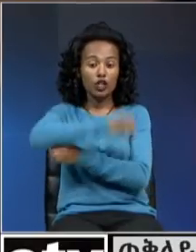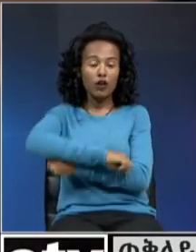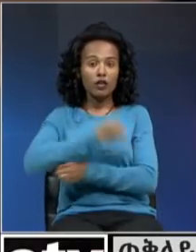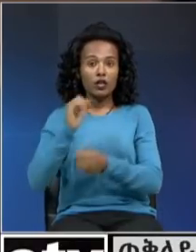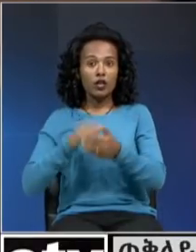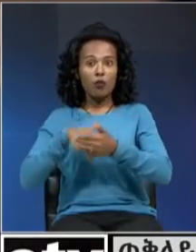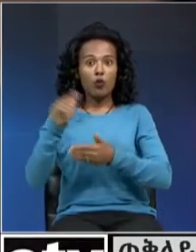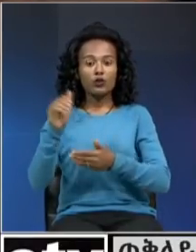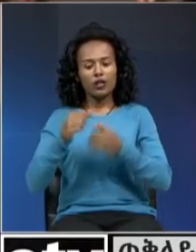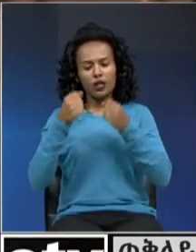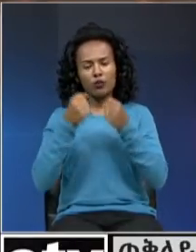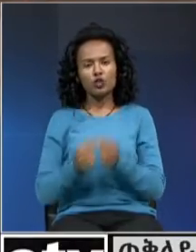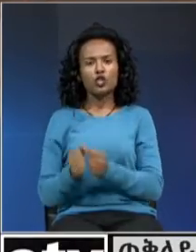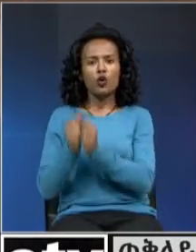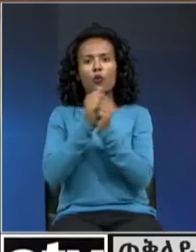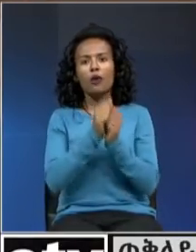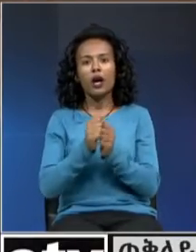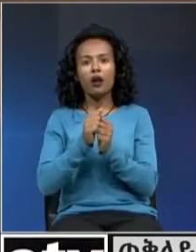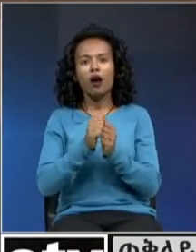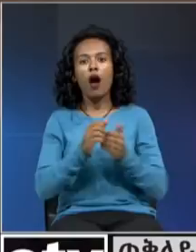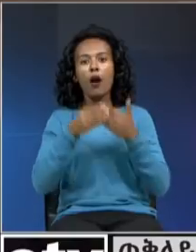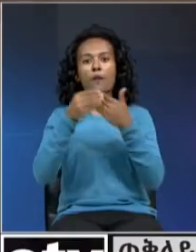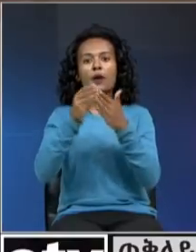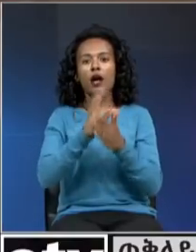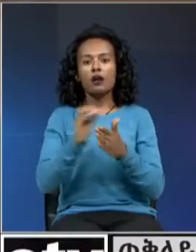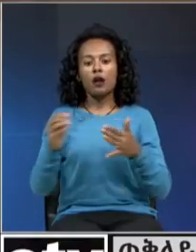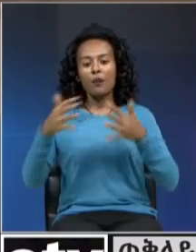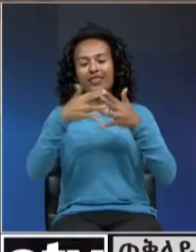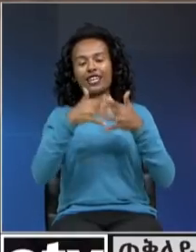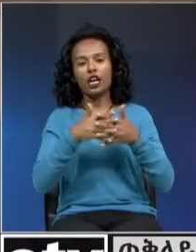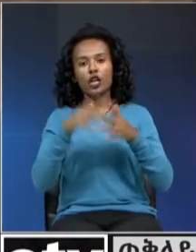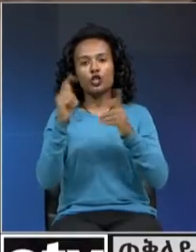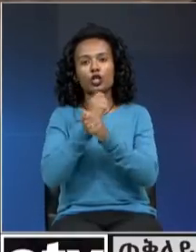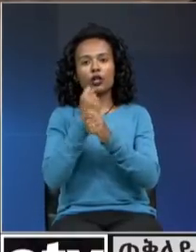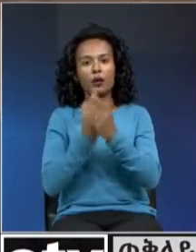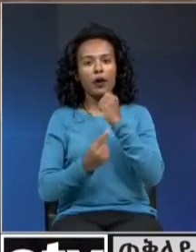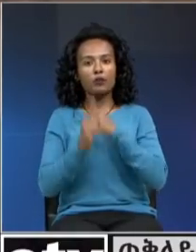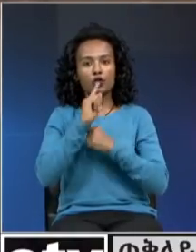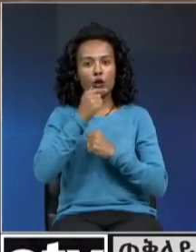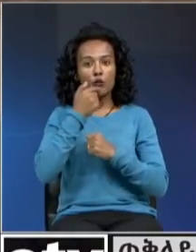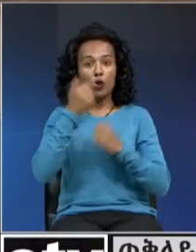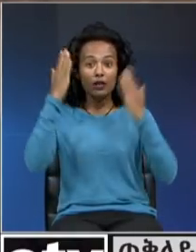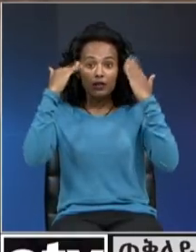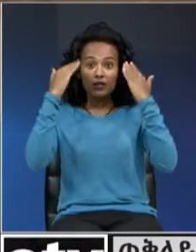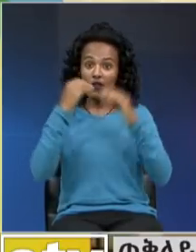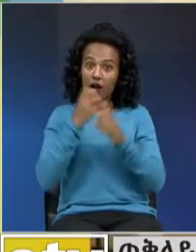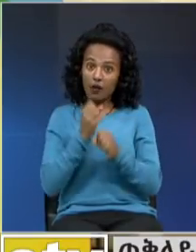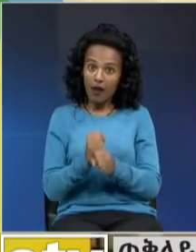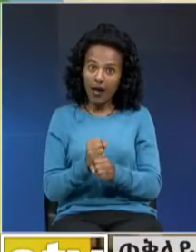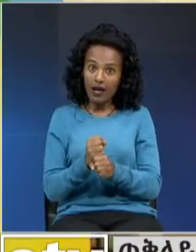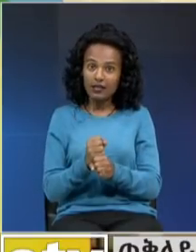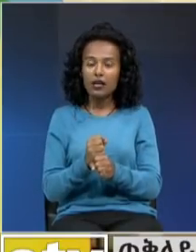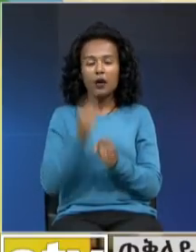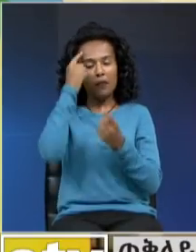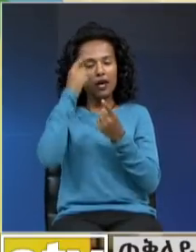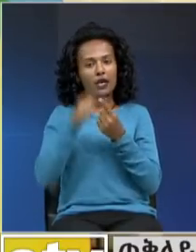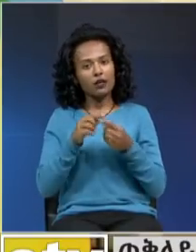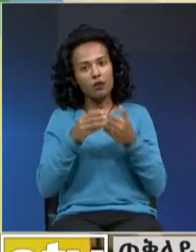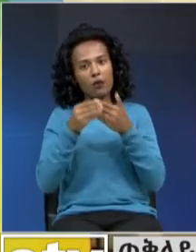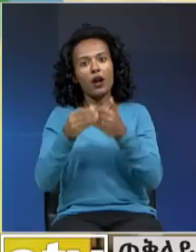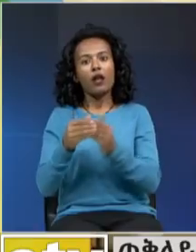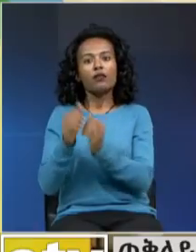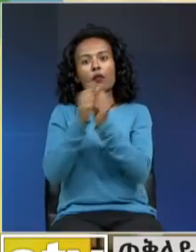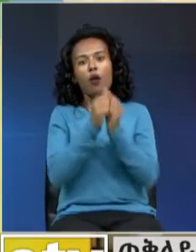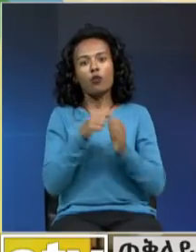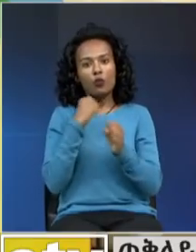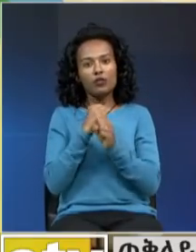ለመወጣት የምንችለው በጋራ አመራርና በተቀናጀ ተግባር ብቻ ነው ብሏል። ተስፋን መሰነቅ፣ በእግድ መመራትና ተባብሮ